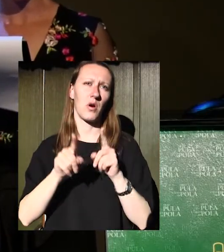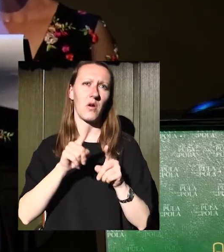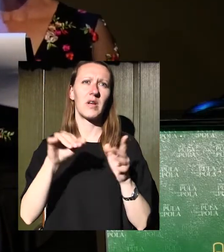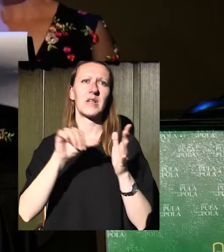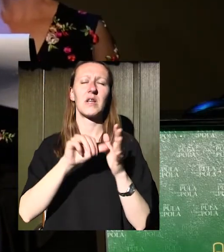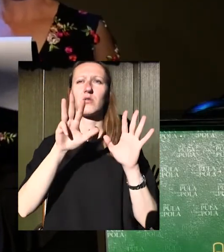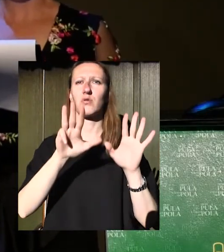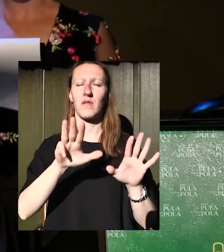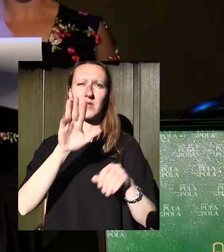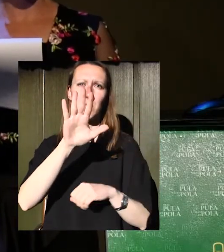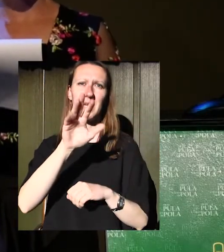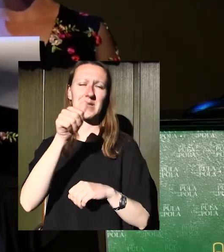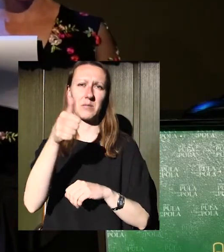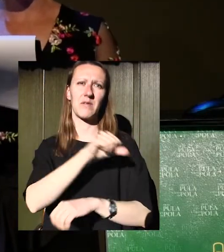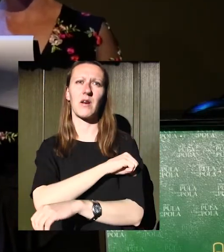baštine.